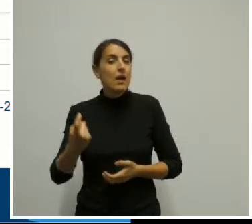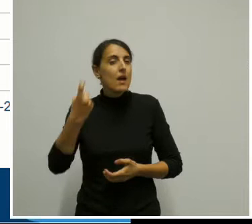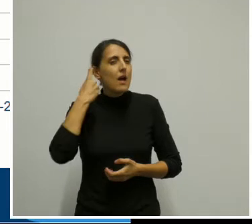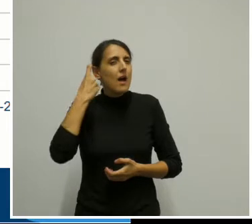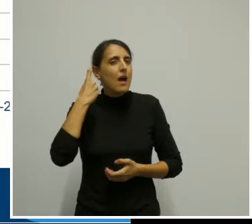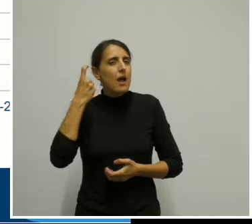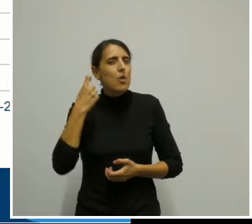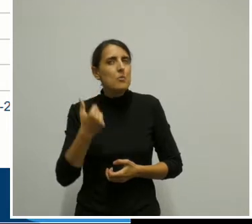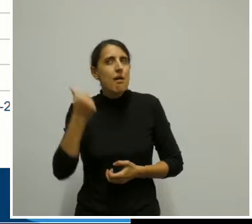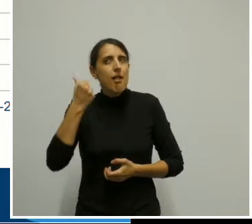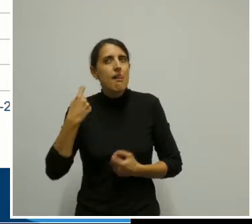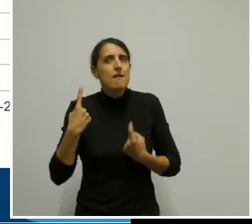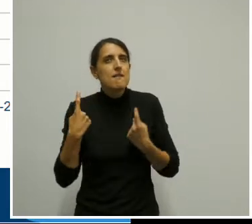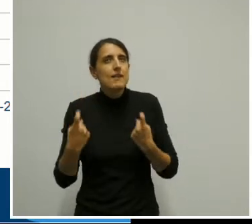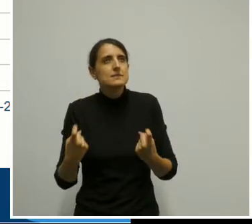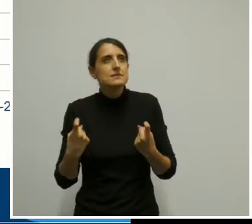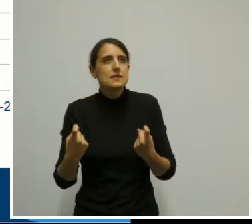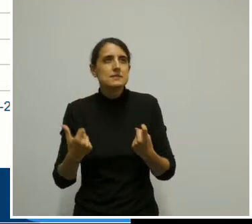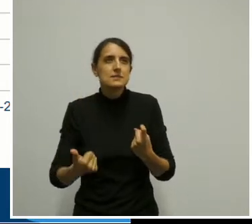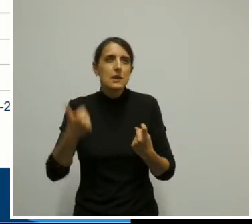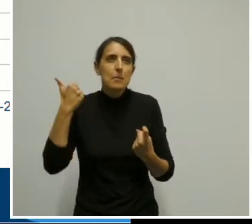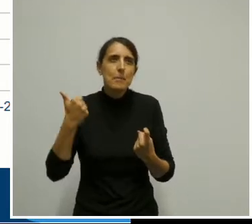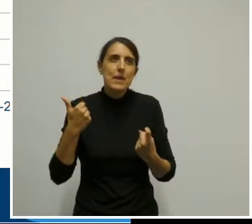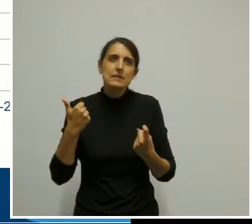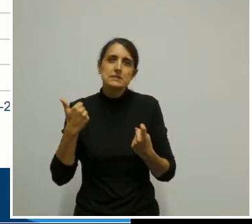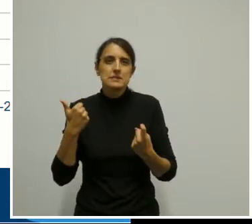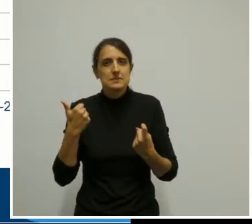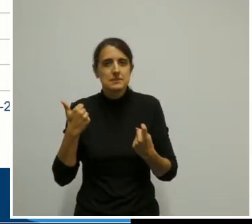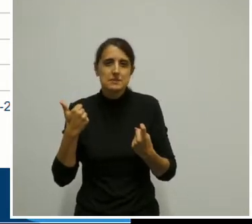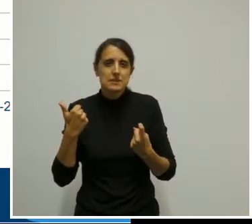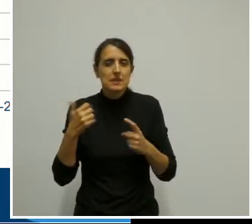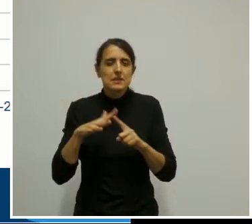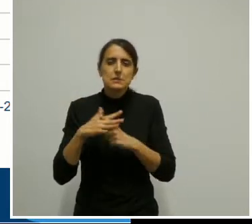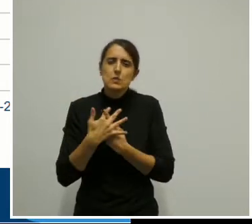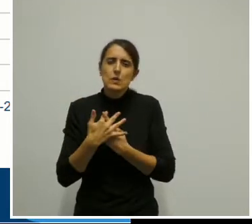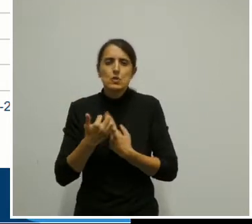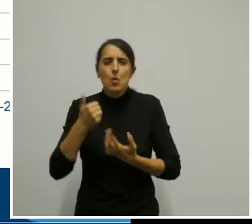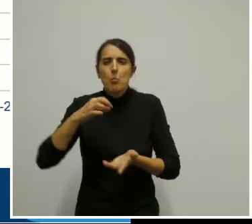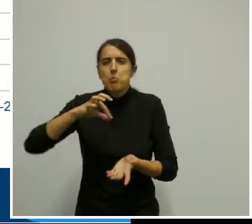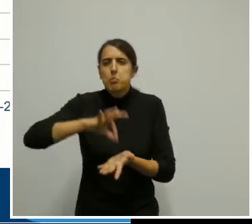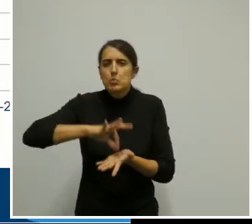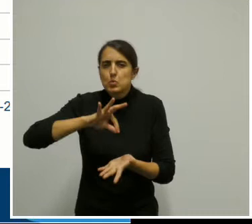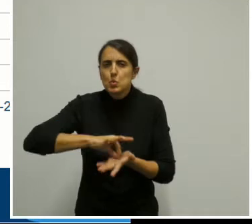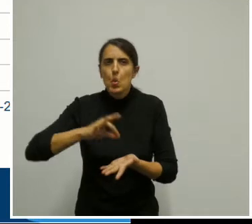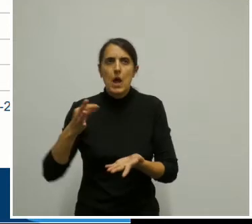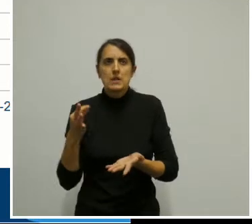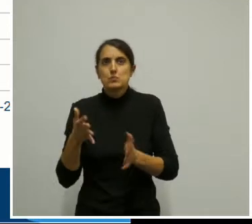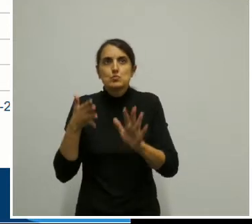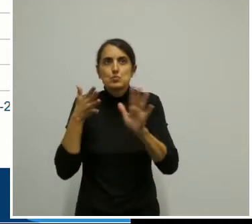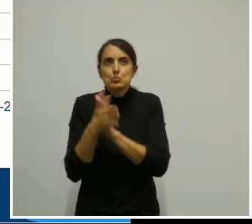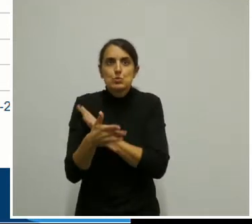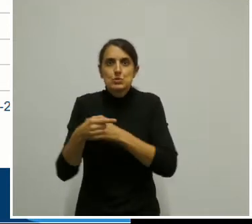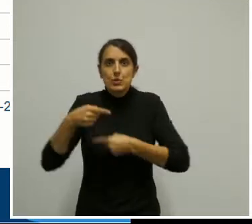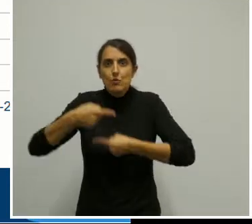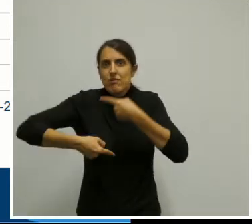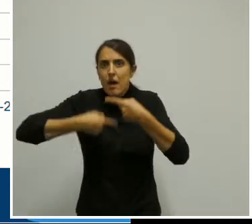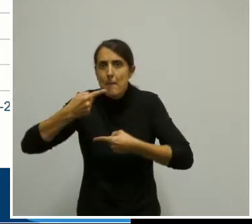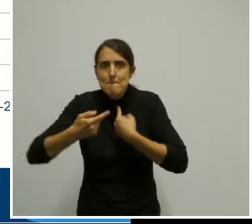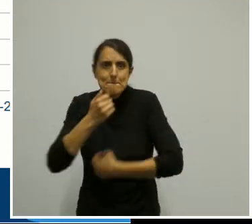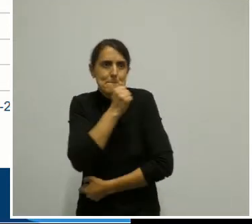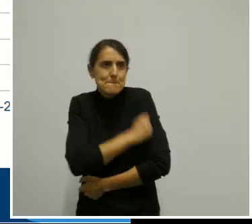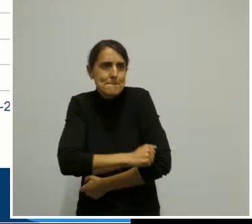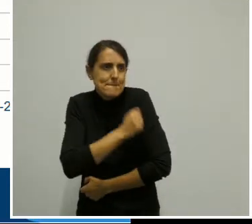unes necessitats derivades de situació que poden ser puntuals de vulnerabilitat socioeconòmica i